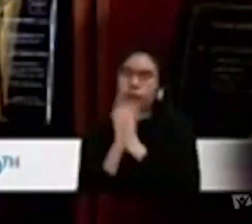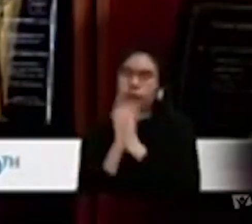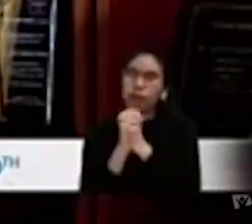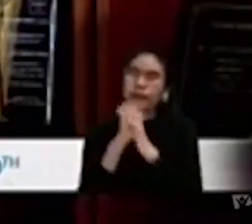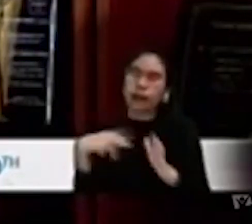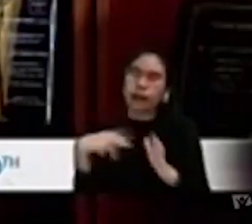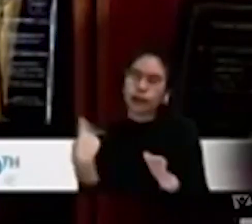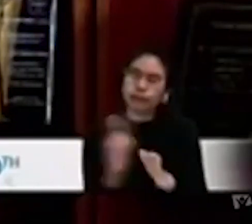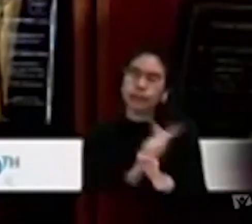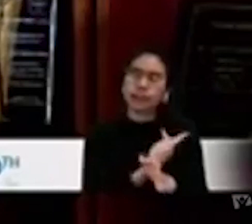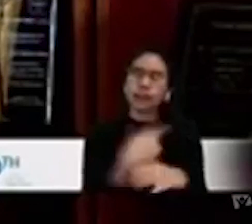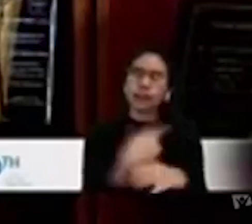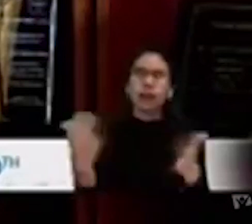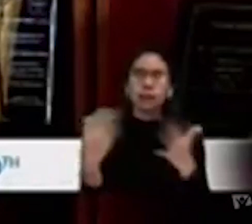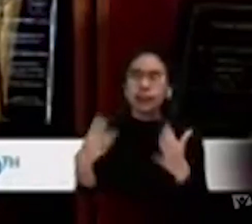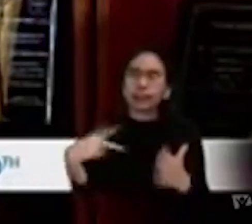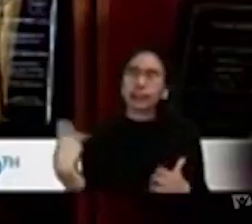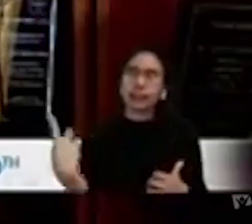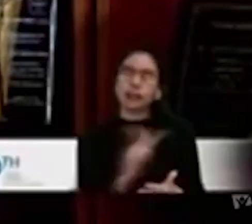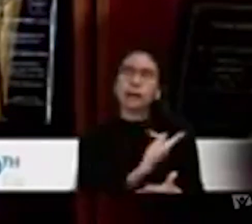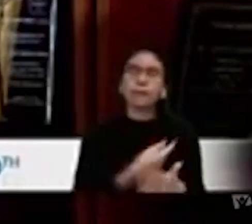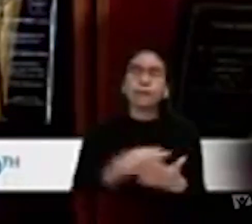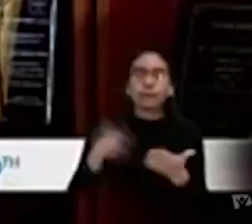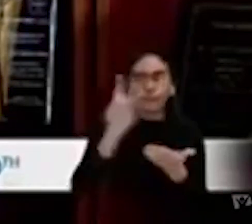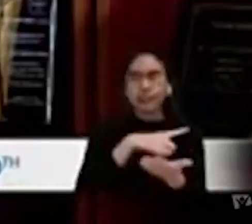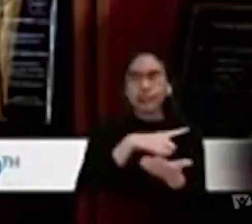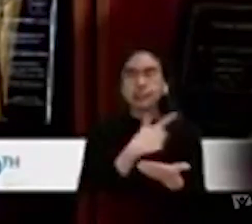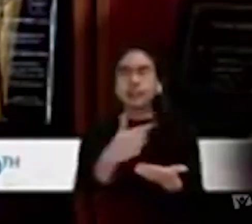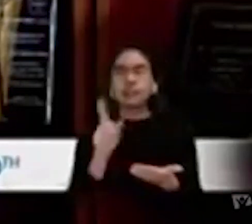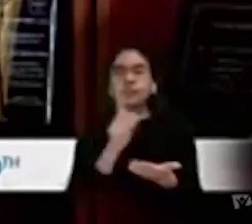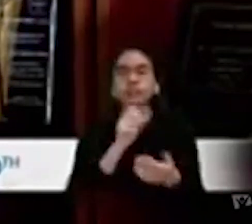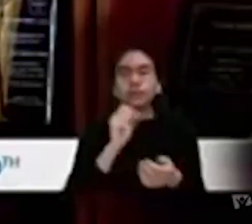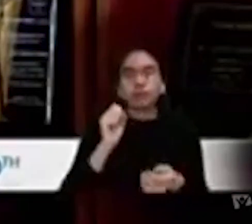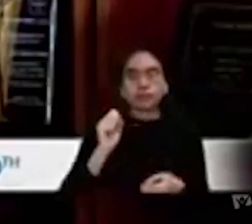Mari kita bernyanyi lagu Sion nomor 128.